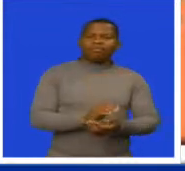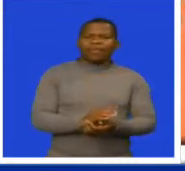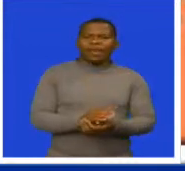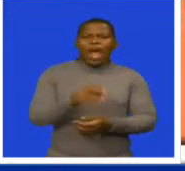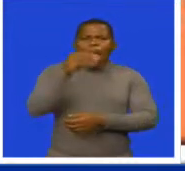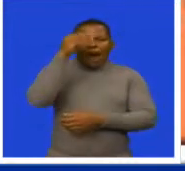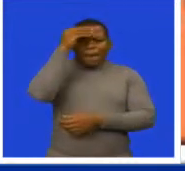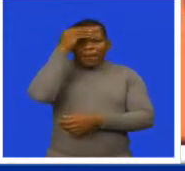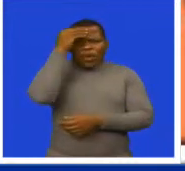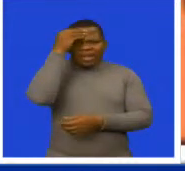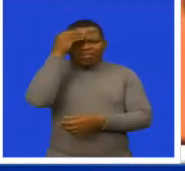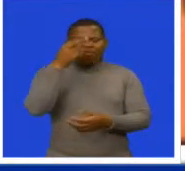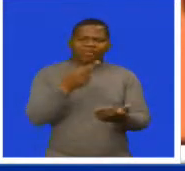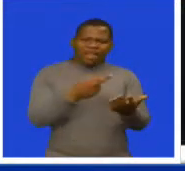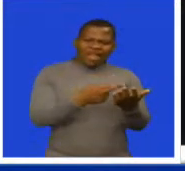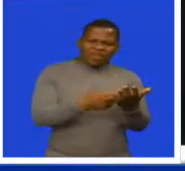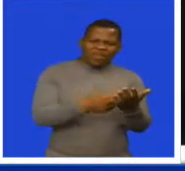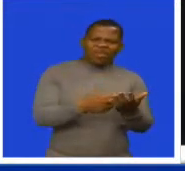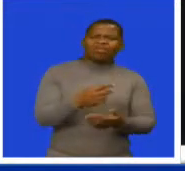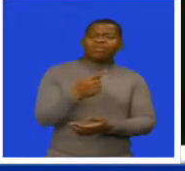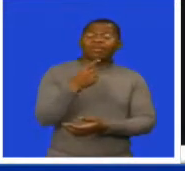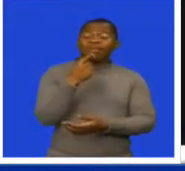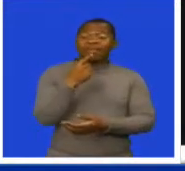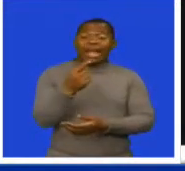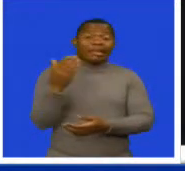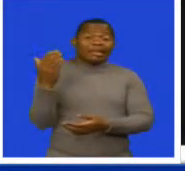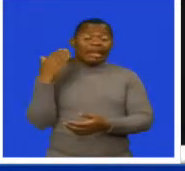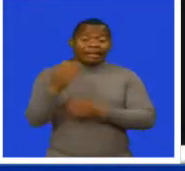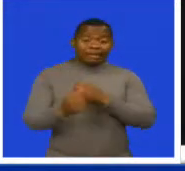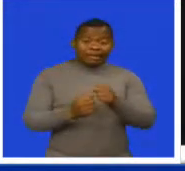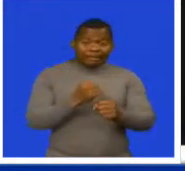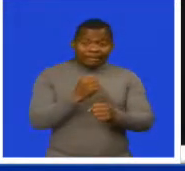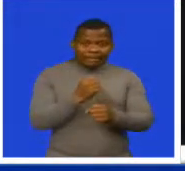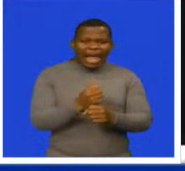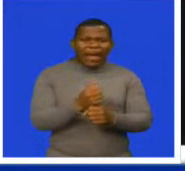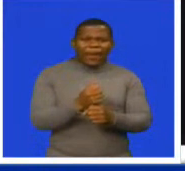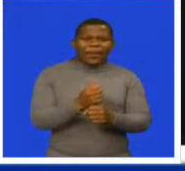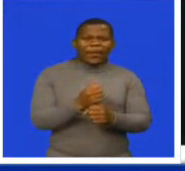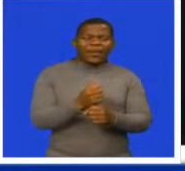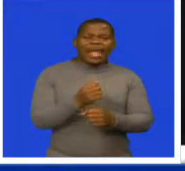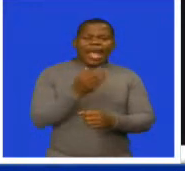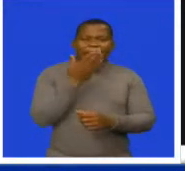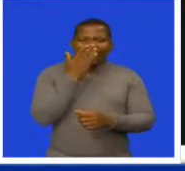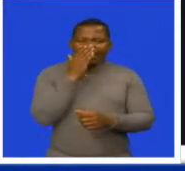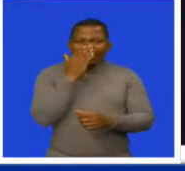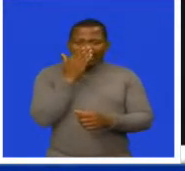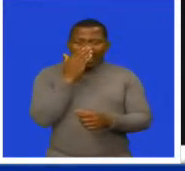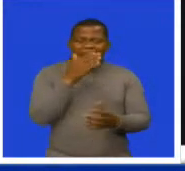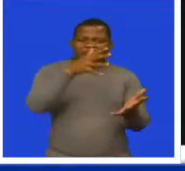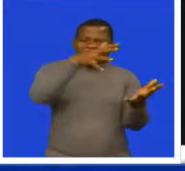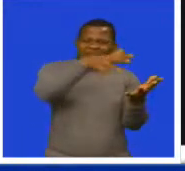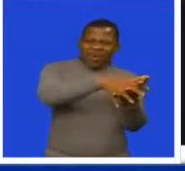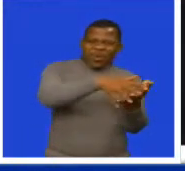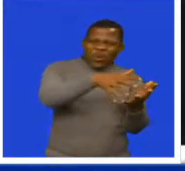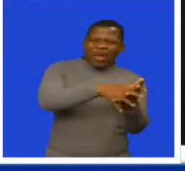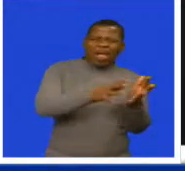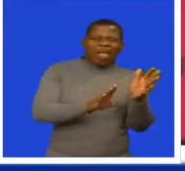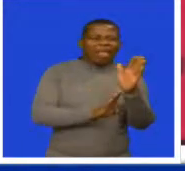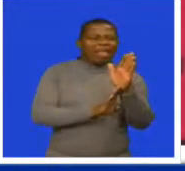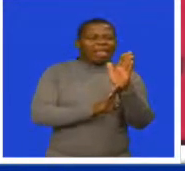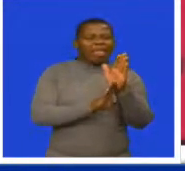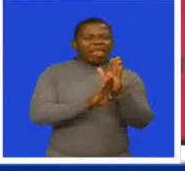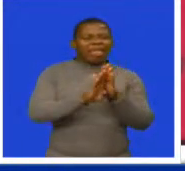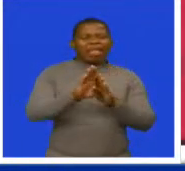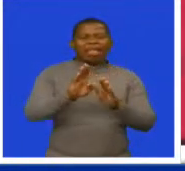lophelile yakhula ngelizinga lelisetulu. Mpendulo Masuku lochamuka ehhovisini leliphinlanifu nankulu uthi lo nyaka ngaphansi kwawo lo